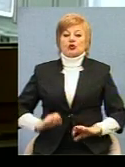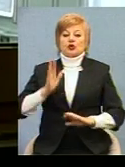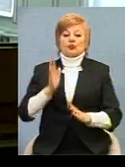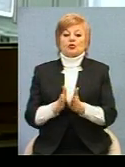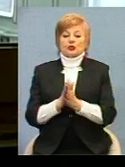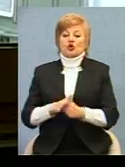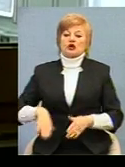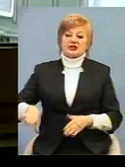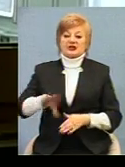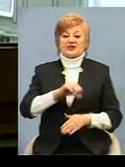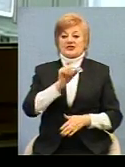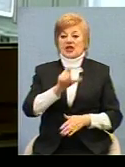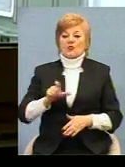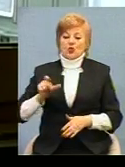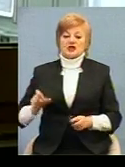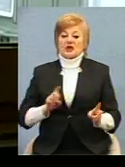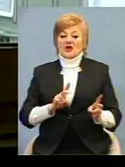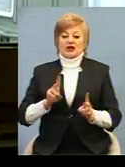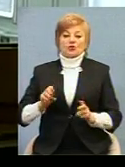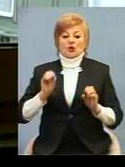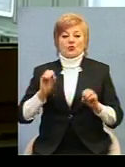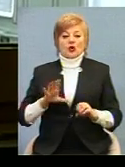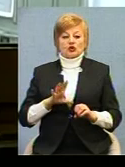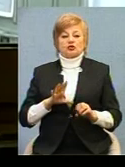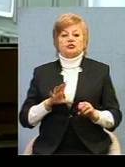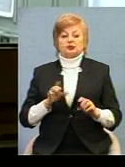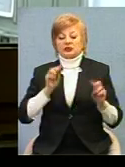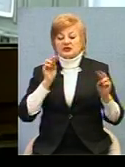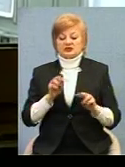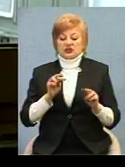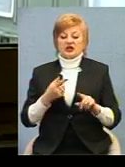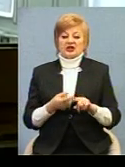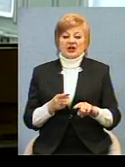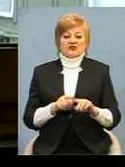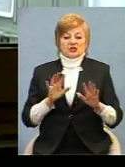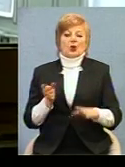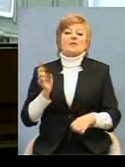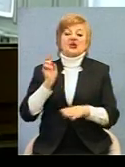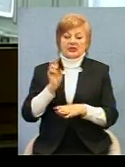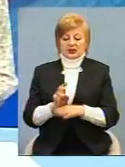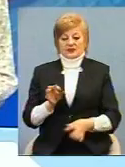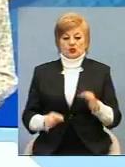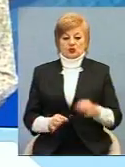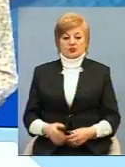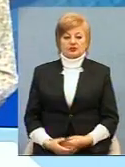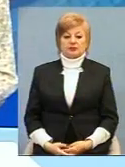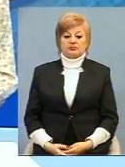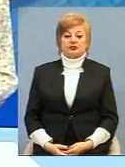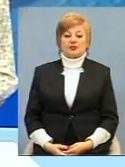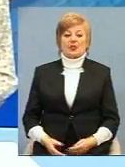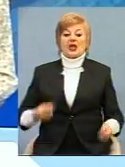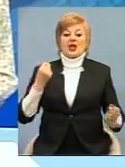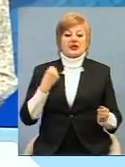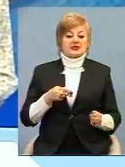до всіх осіб, які можуть бути свідками в цьому кримінальному провадженні, з'явитися до суду.